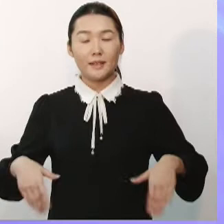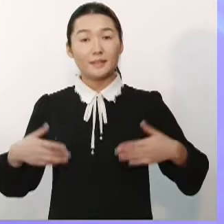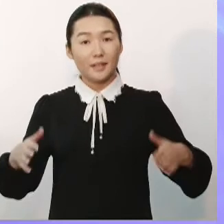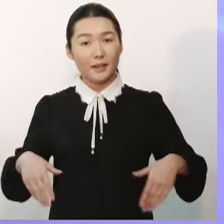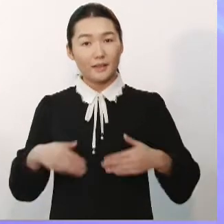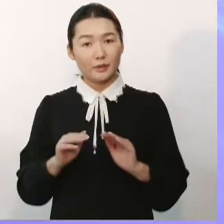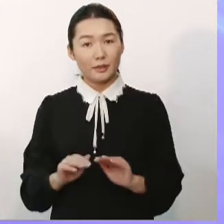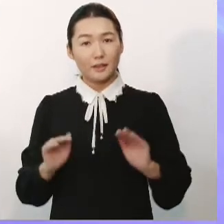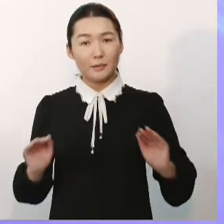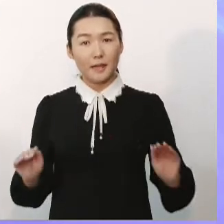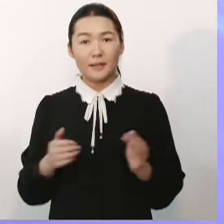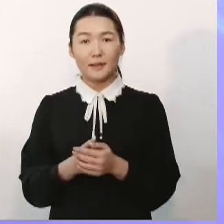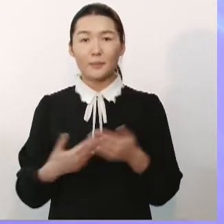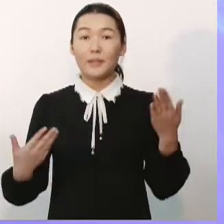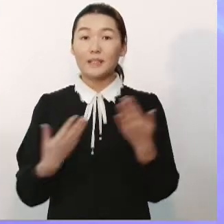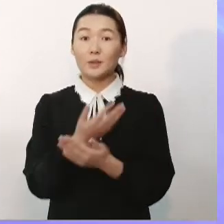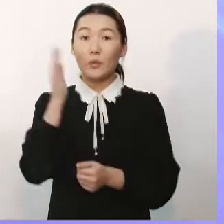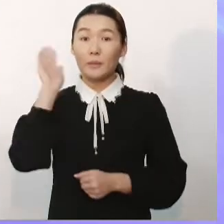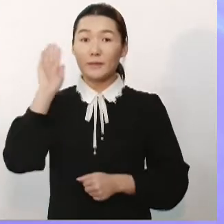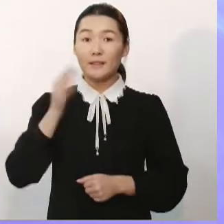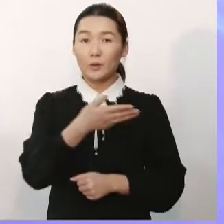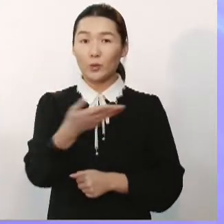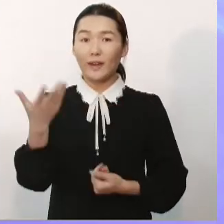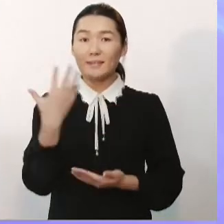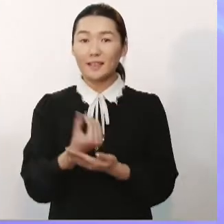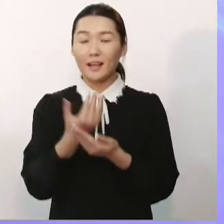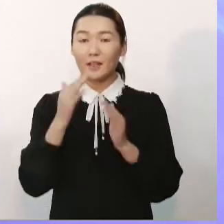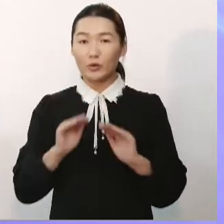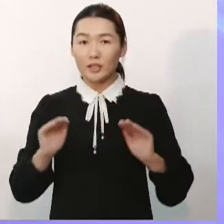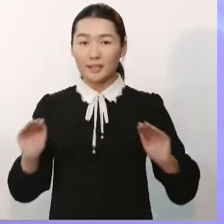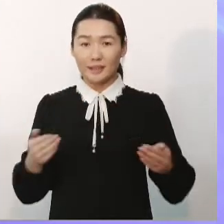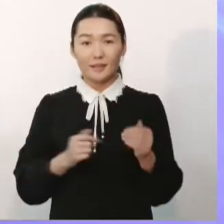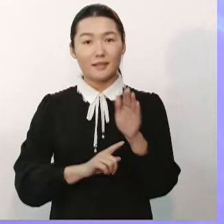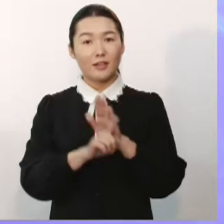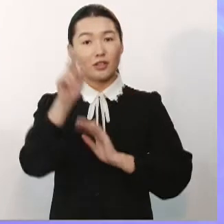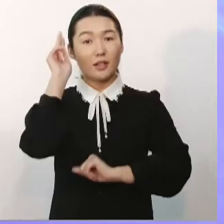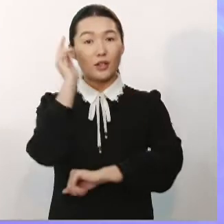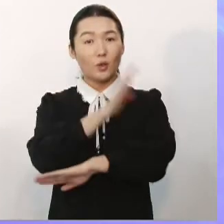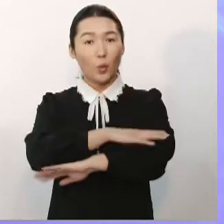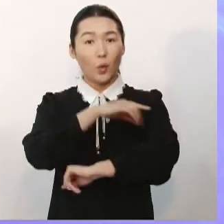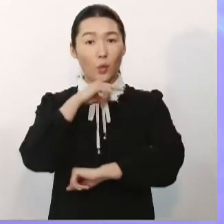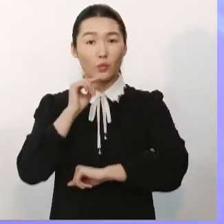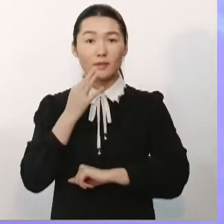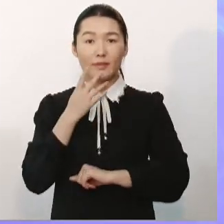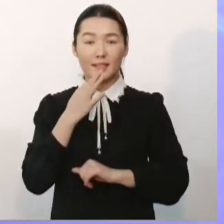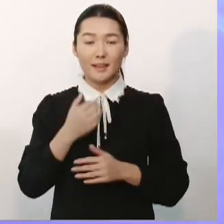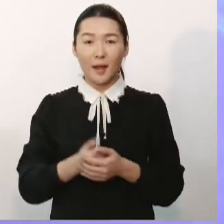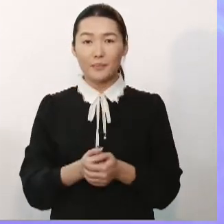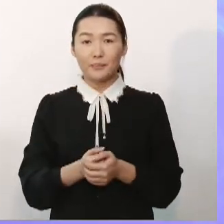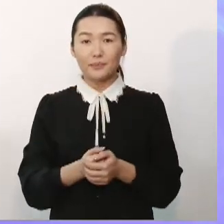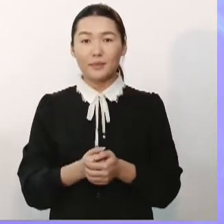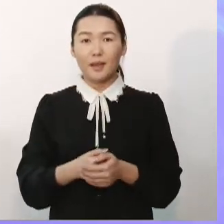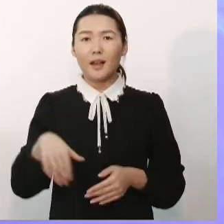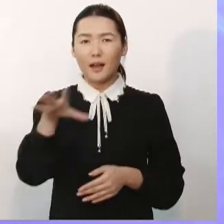Здравствуйте, ребята! И снова приветствую вас, дорогие ученики! Начинается урок русского языка. Надеюсь,